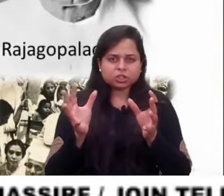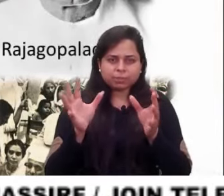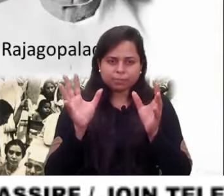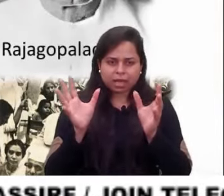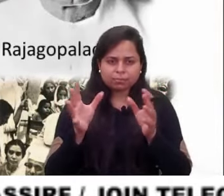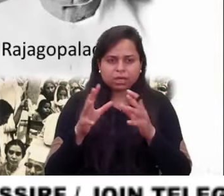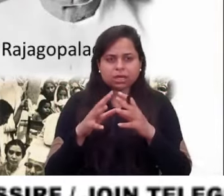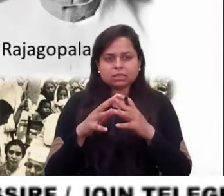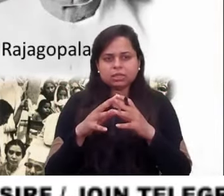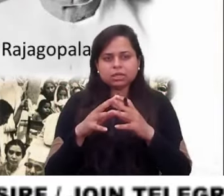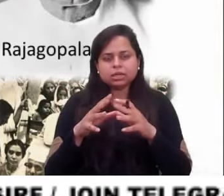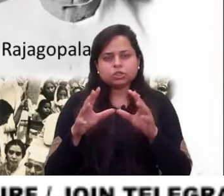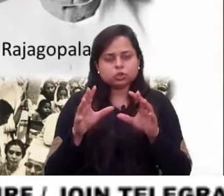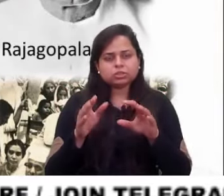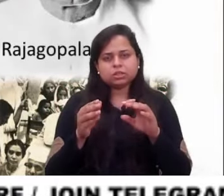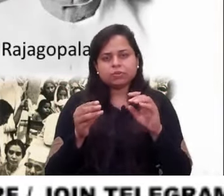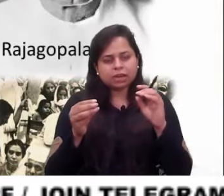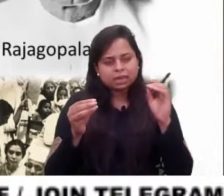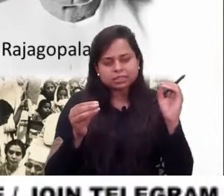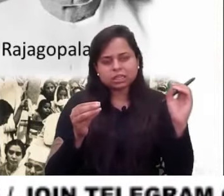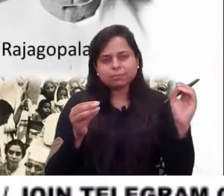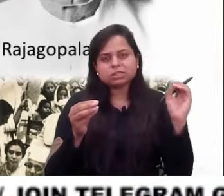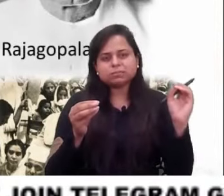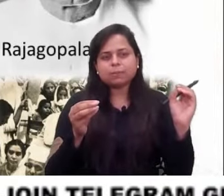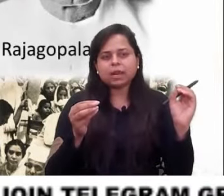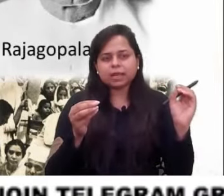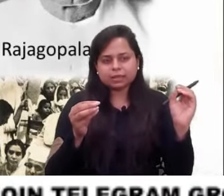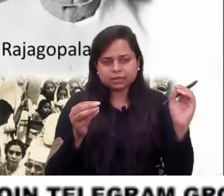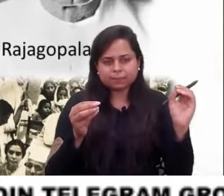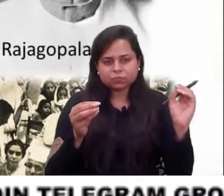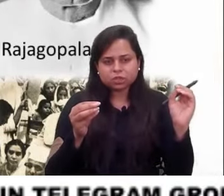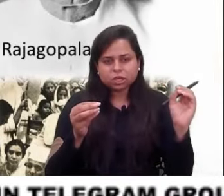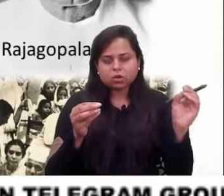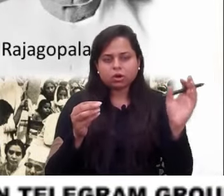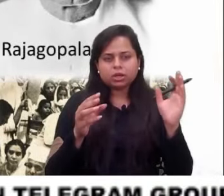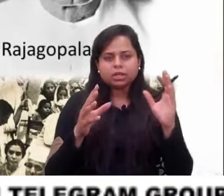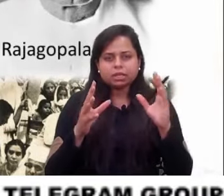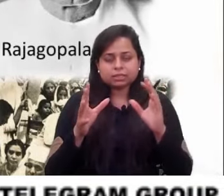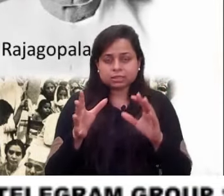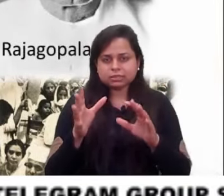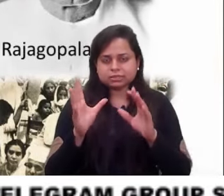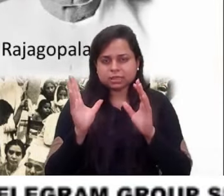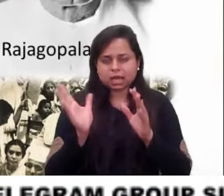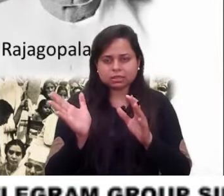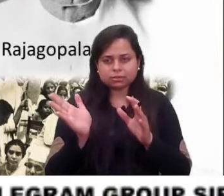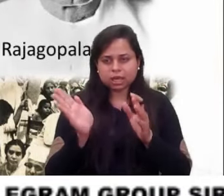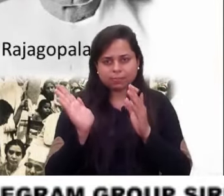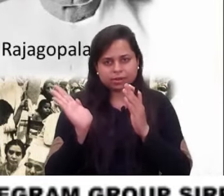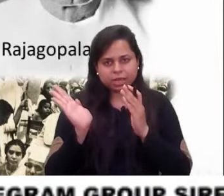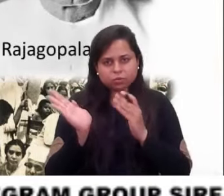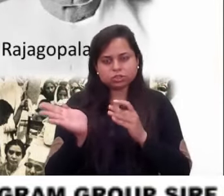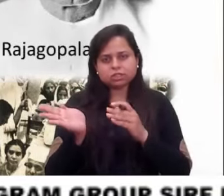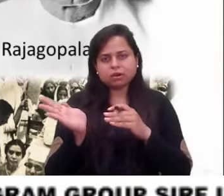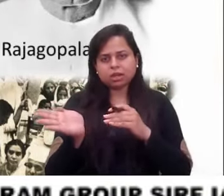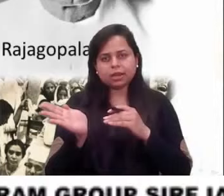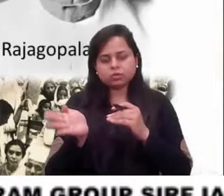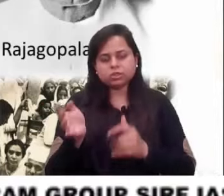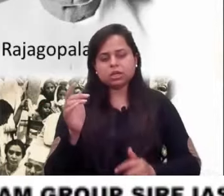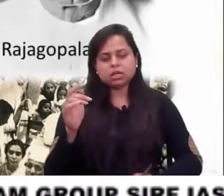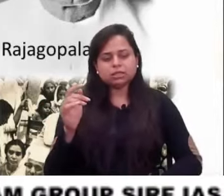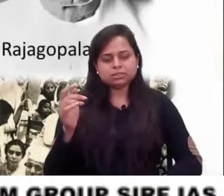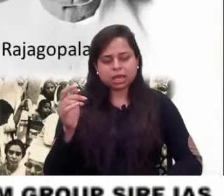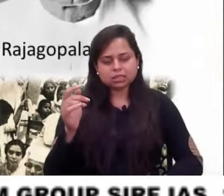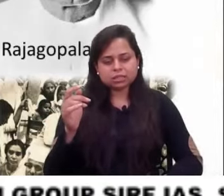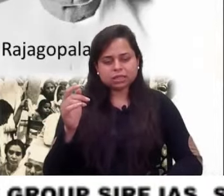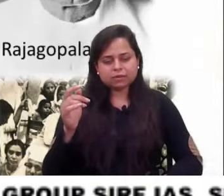पर बैन लगा दिया सिर्फ इसलिए बनाई गई थी है और इसका साथ यहां पर नेहरू जवाहरलाल